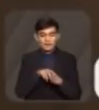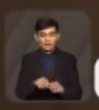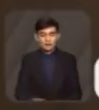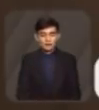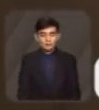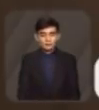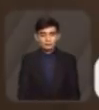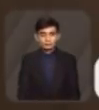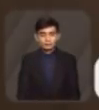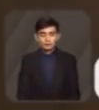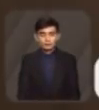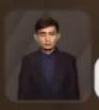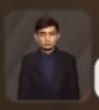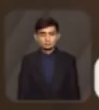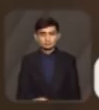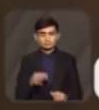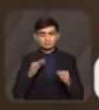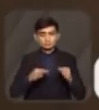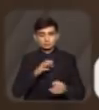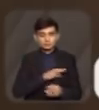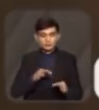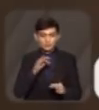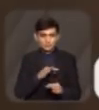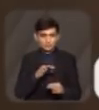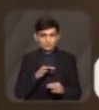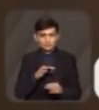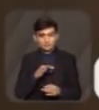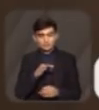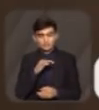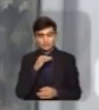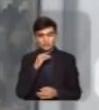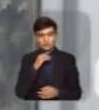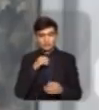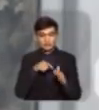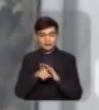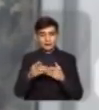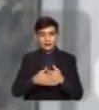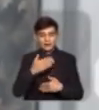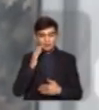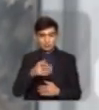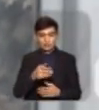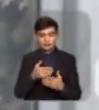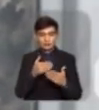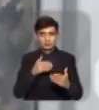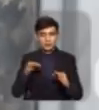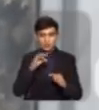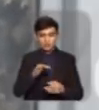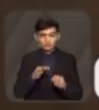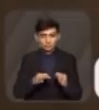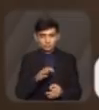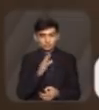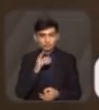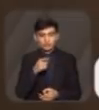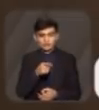Ранее к вам неоднократно законно применялась гуманность. Вам сокращалось наказание по предыдущему приговору суда. Однако